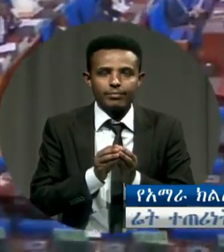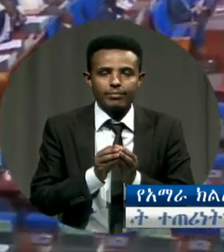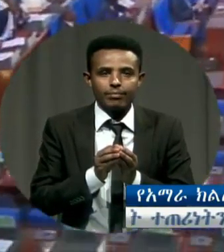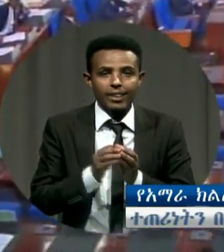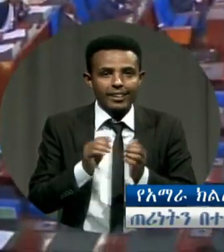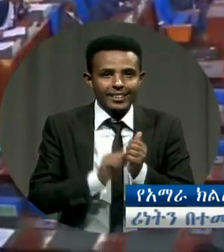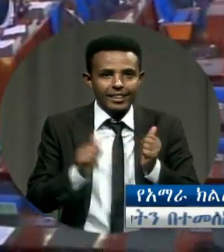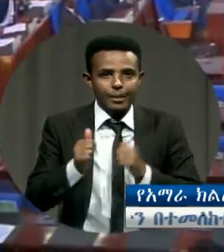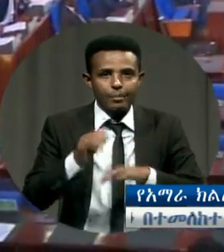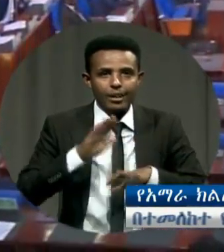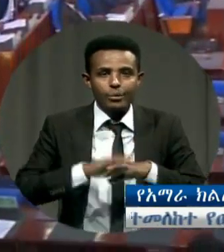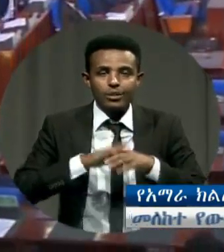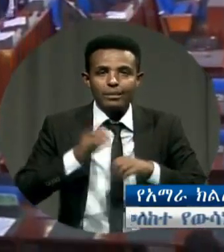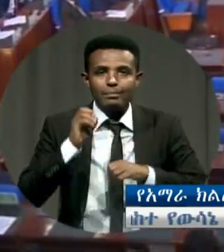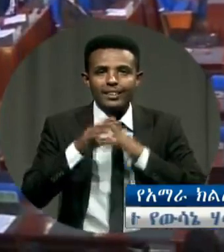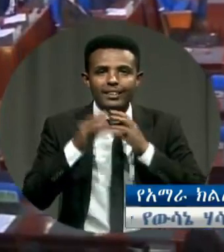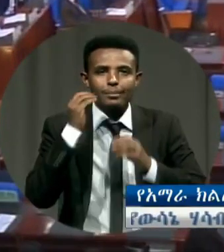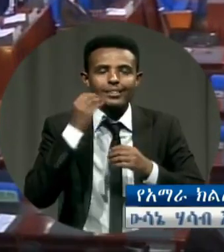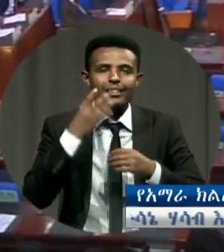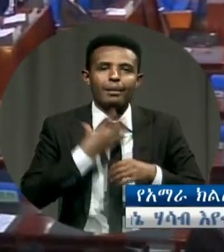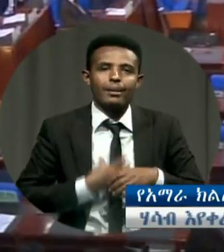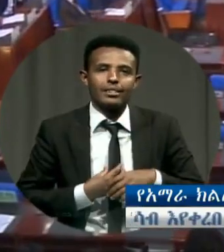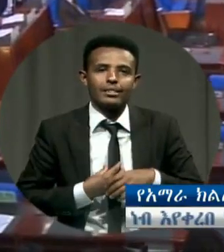ቀደም ያሉ የምክር ቤት አባላት